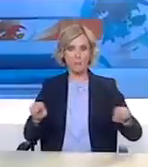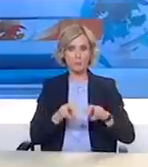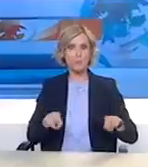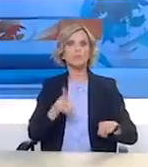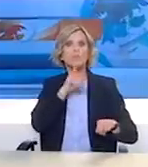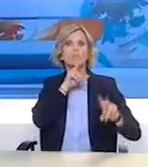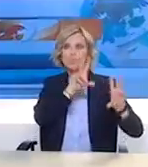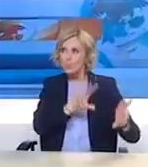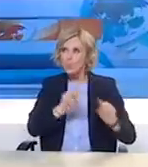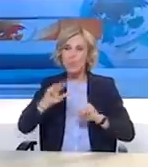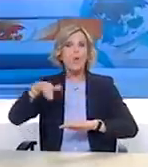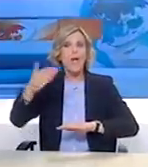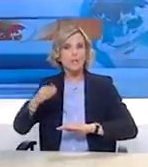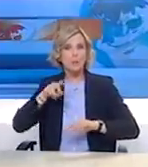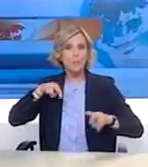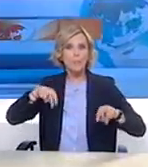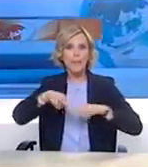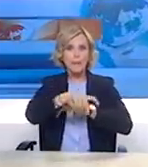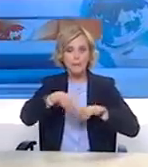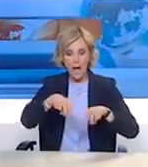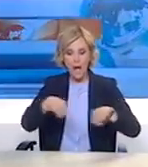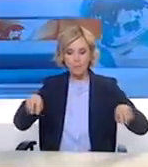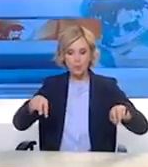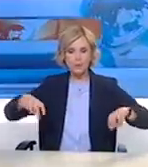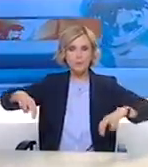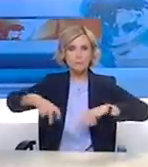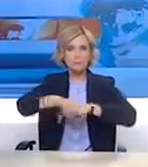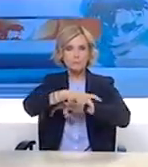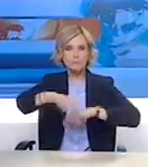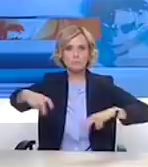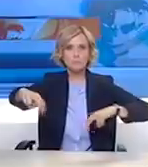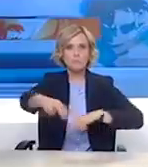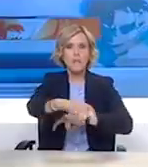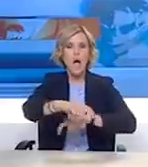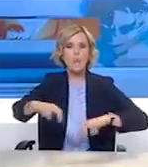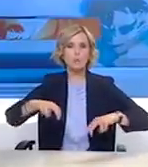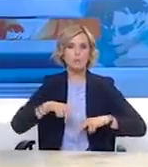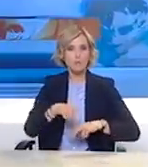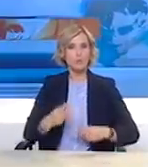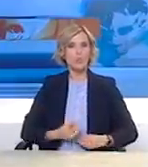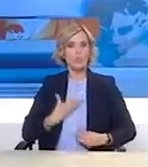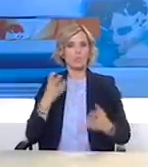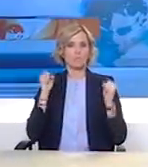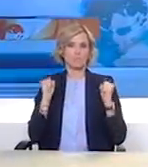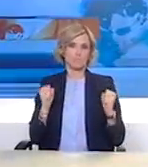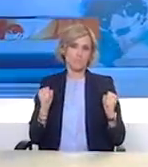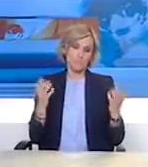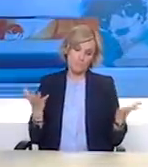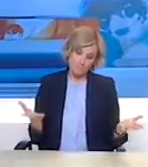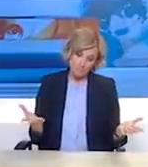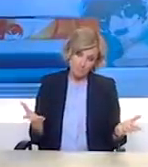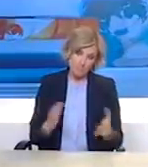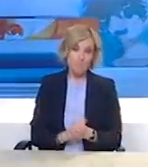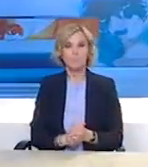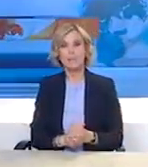έξω. Αυτό θα δώσει σε όλους μας και σε εσάς τους ίδιους μια παραπάνω αίσθηση ασφάλειας. Και βέβαια, αυτό